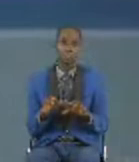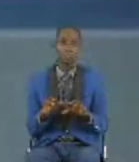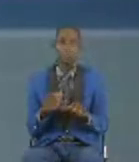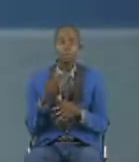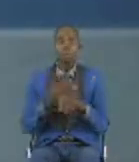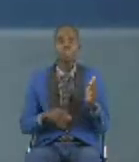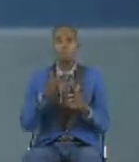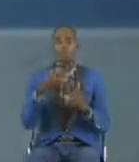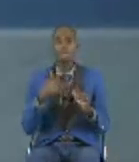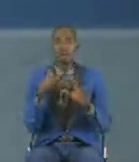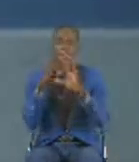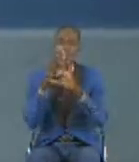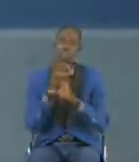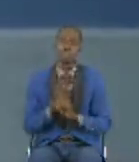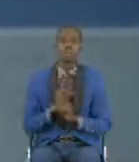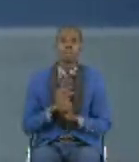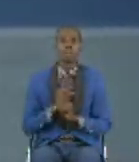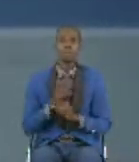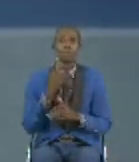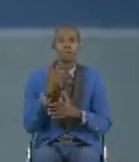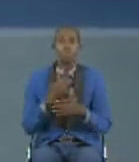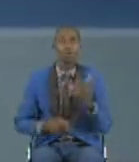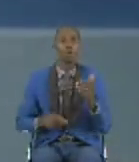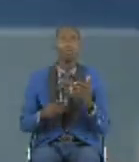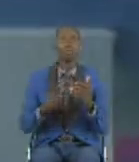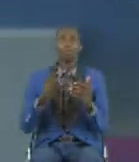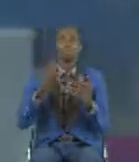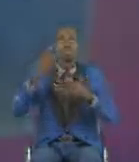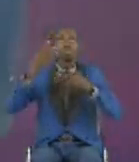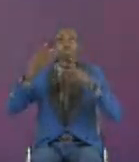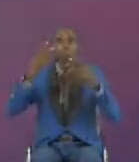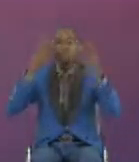ce que tu as réalisé, le progrès que tu as fait,